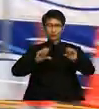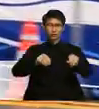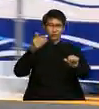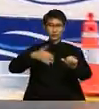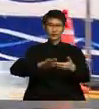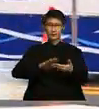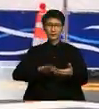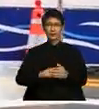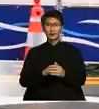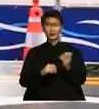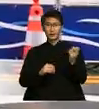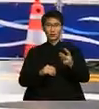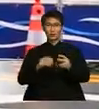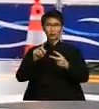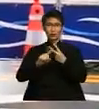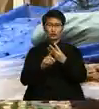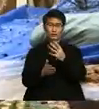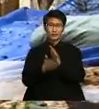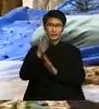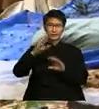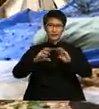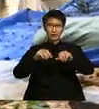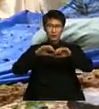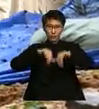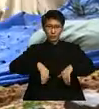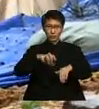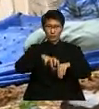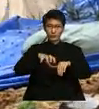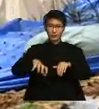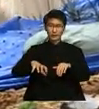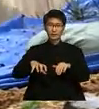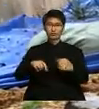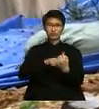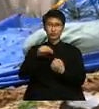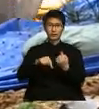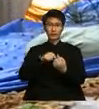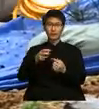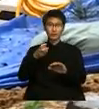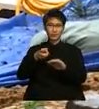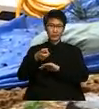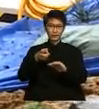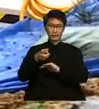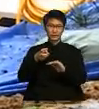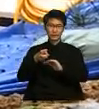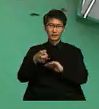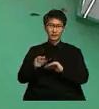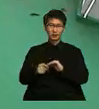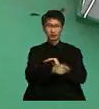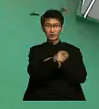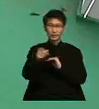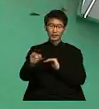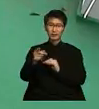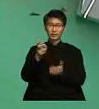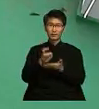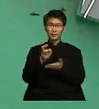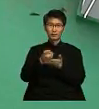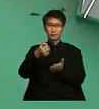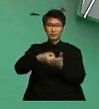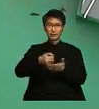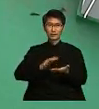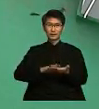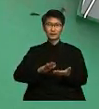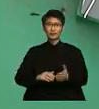요구했습니다 한편 구리시는 집안 함몰이 발생한 사고 구간을 운행하던 노선 버스를 우에 운행하는 조치를 취한 상태